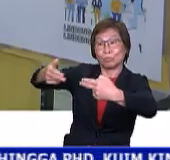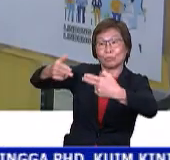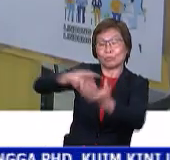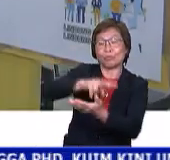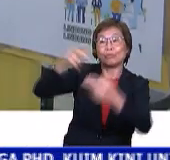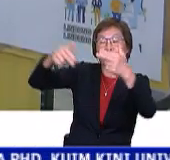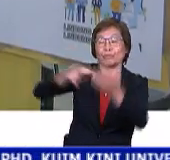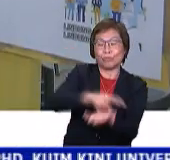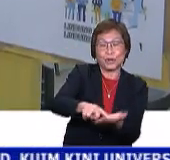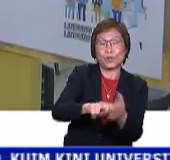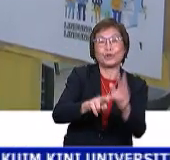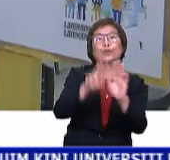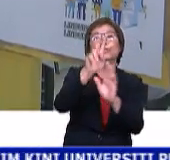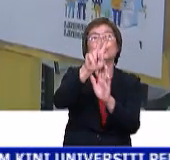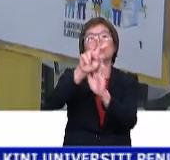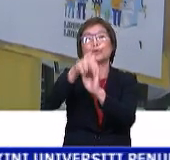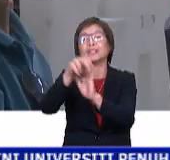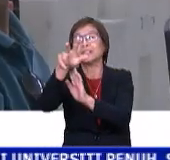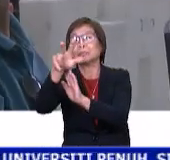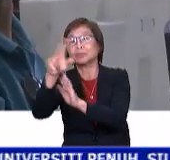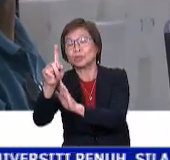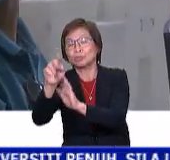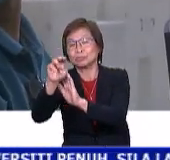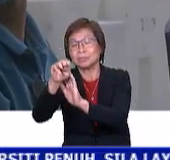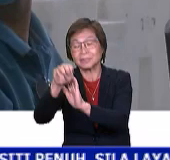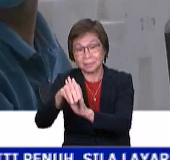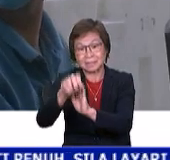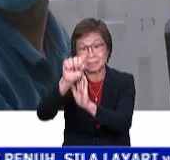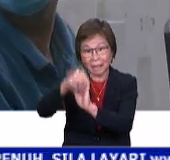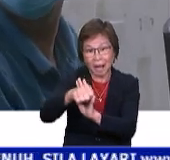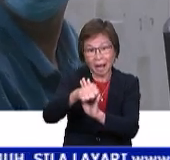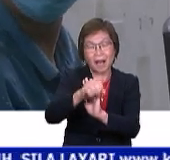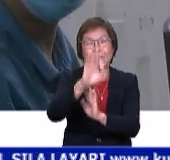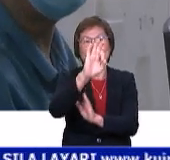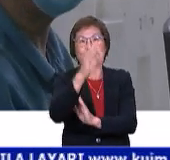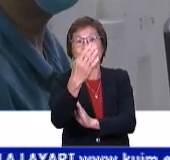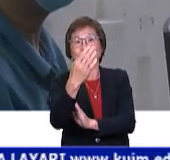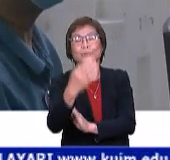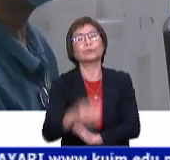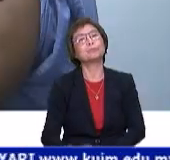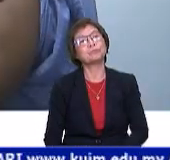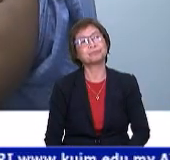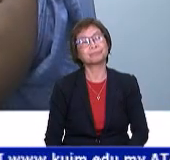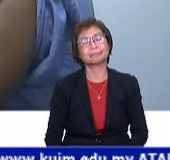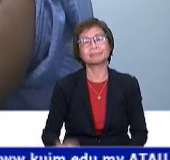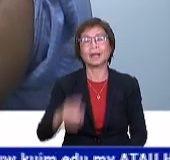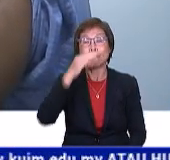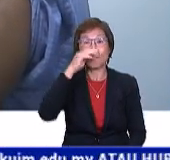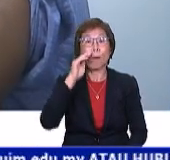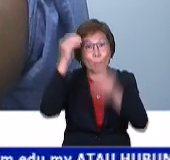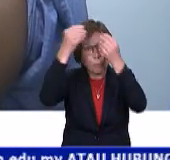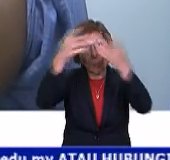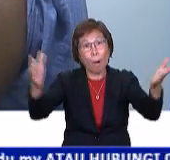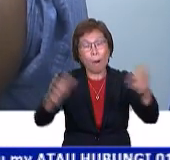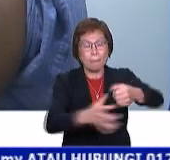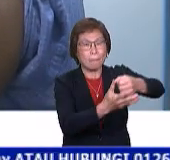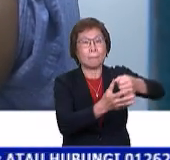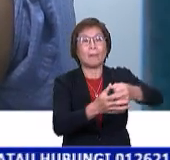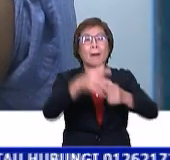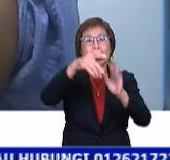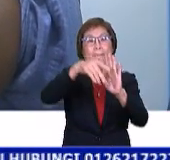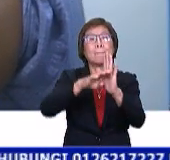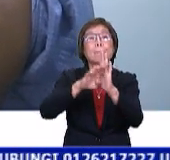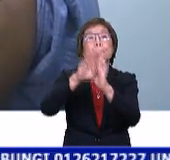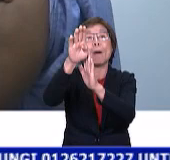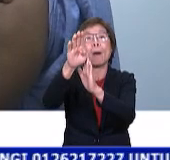berdurasi 2 minit 31 saat yang dikongsi di laman Facebook rasminya. Sebelum ini, Perdana Menteri telah mengumumkan pakej pelindungan